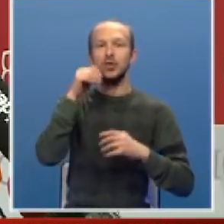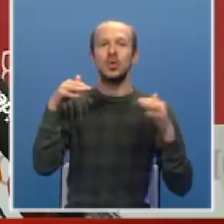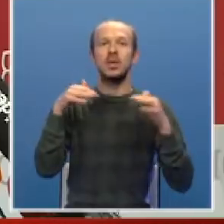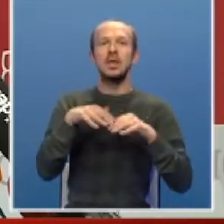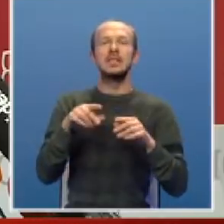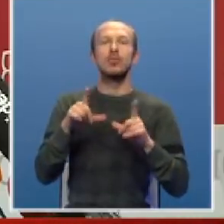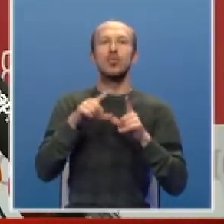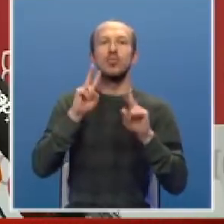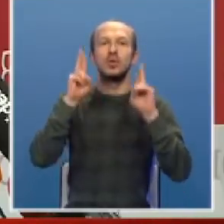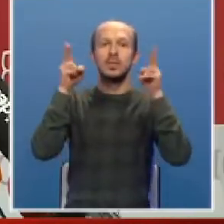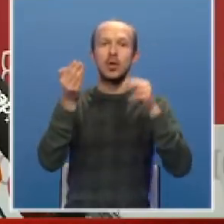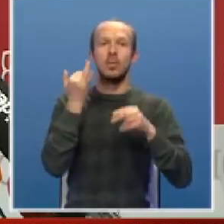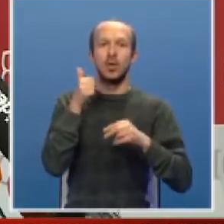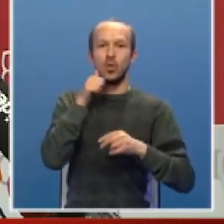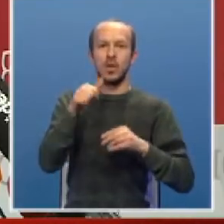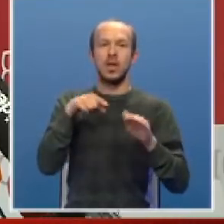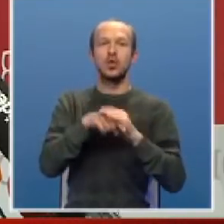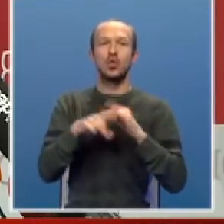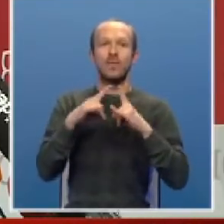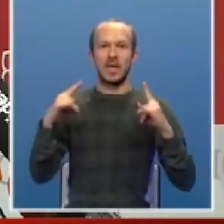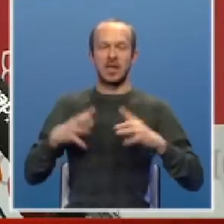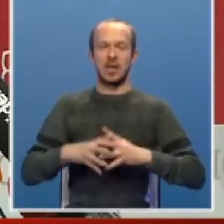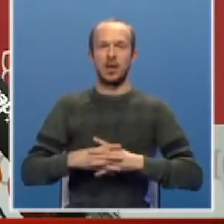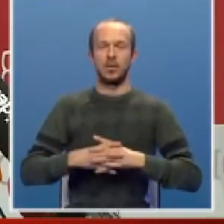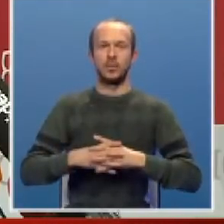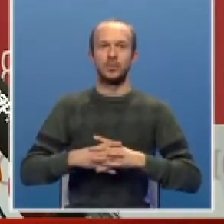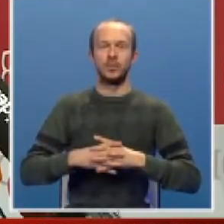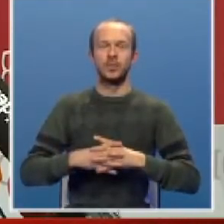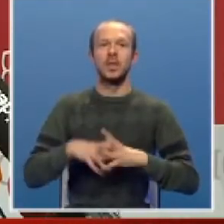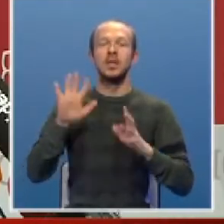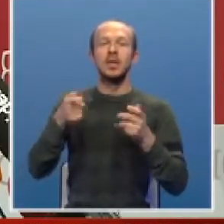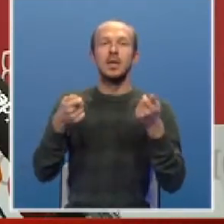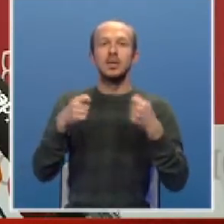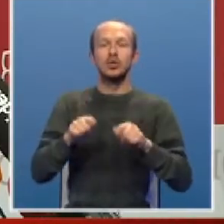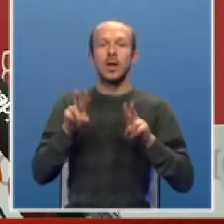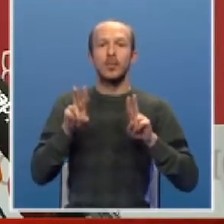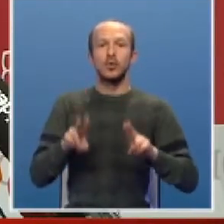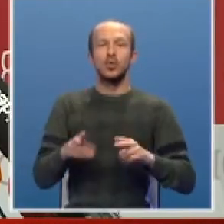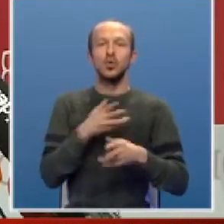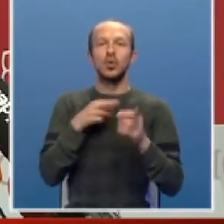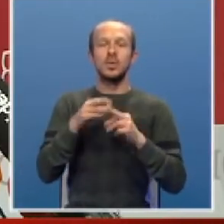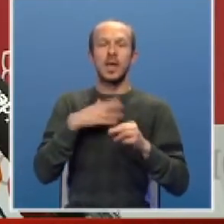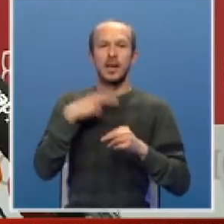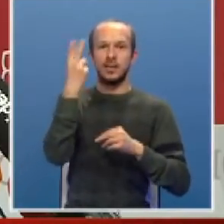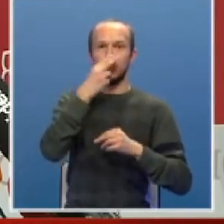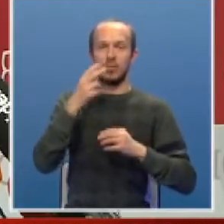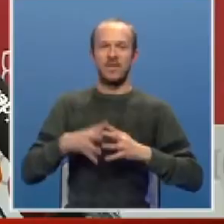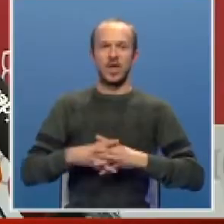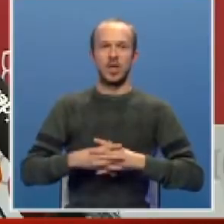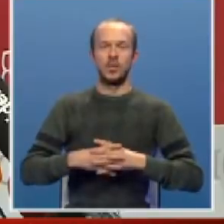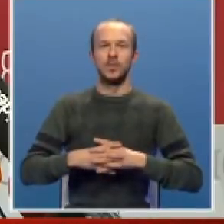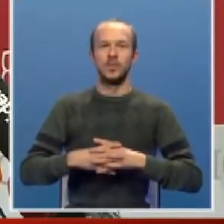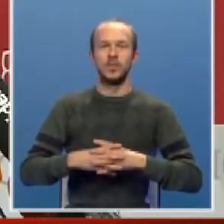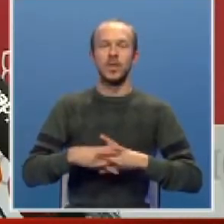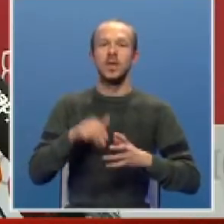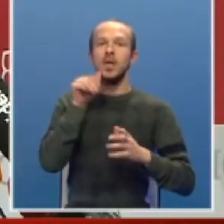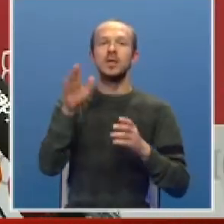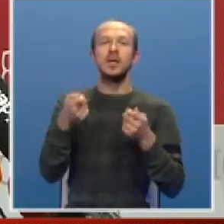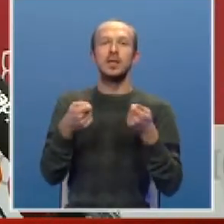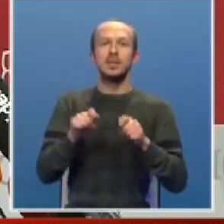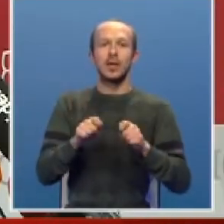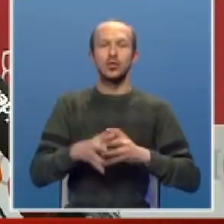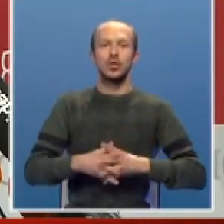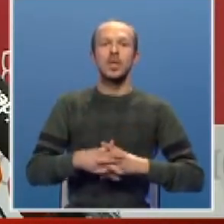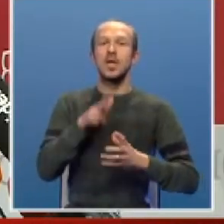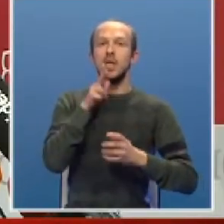u Mostaru prije nekoliko dana tokom vikenda, da ti zaključci apsolutno za nas razumljivi i da ti zaključci